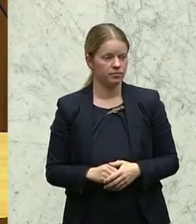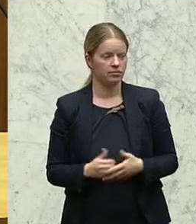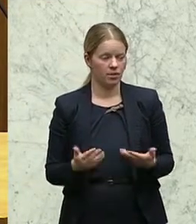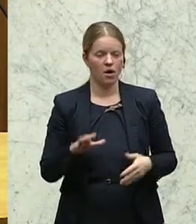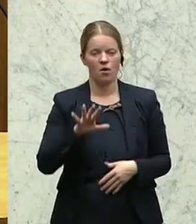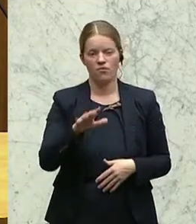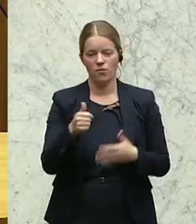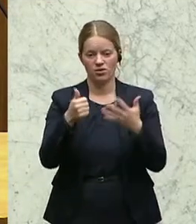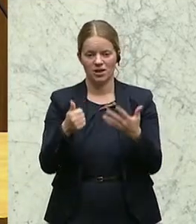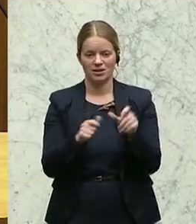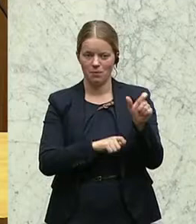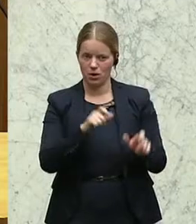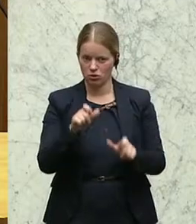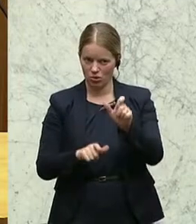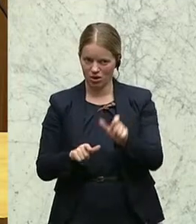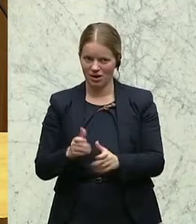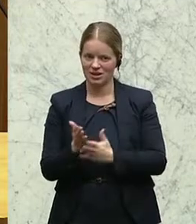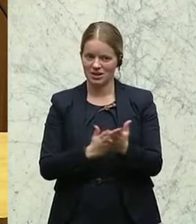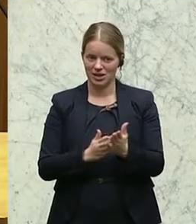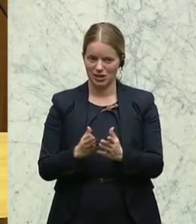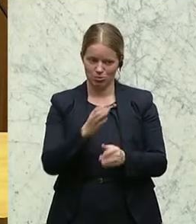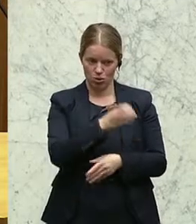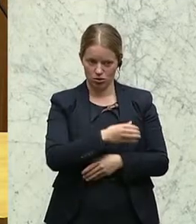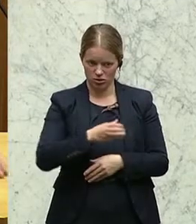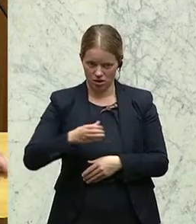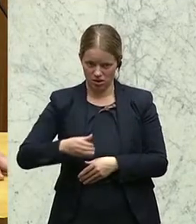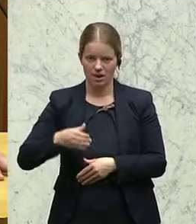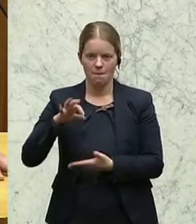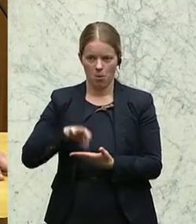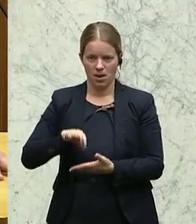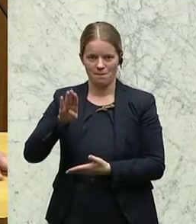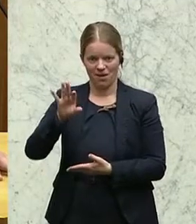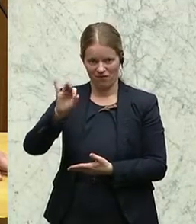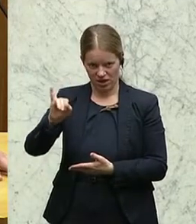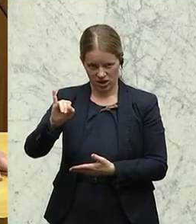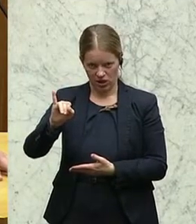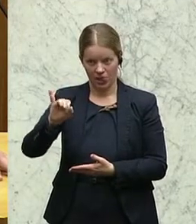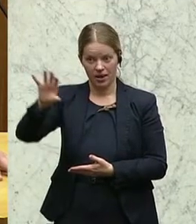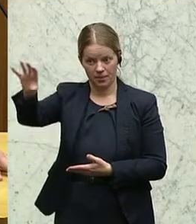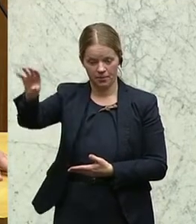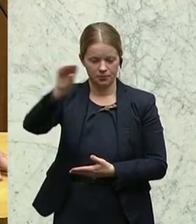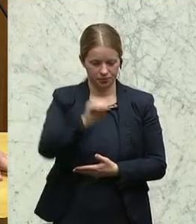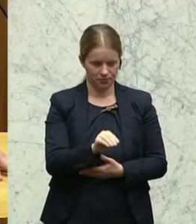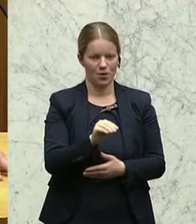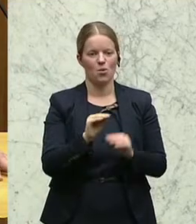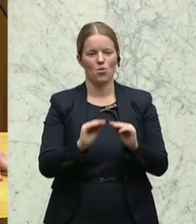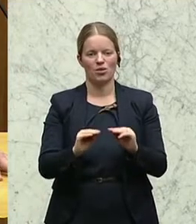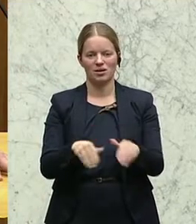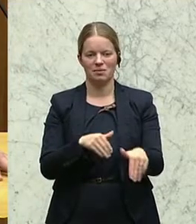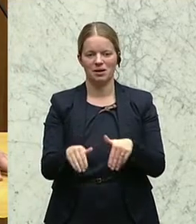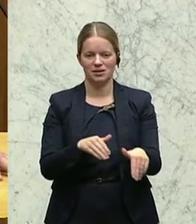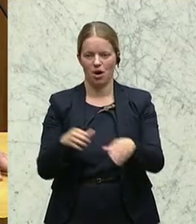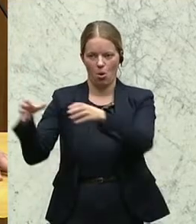die 65 Personen, Dienstposten, die beim BIFI derzeit angesiedelt sind, 1:1 ins